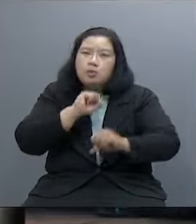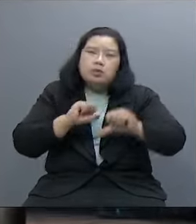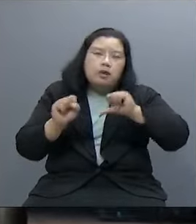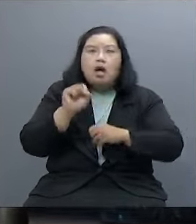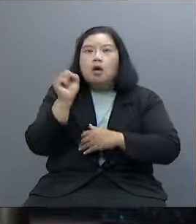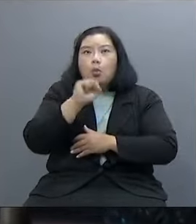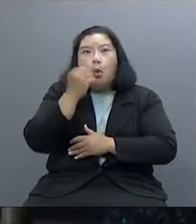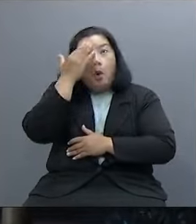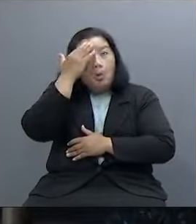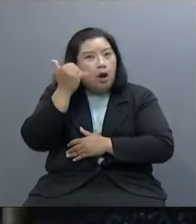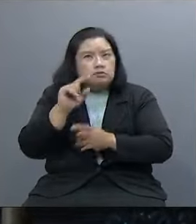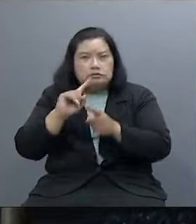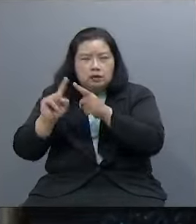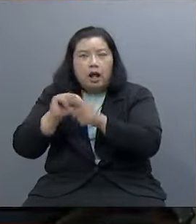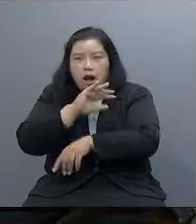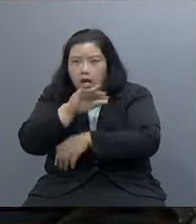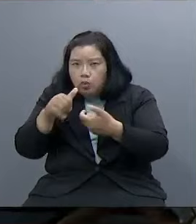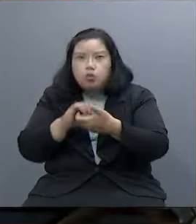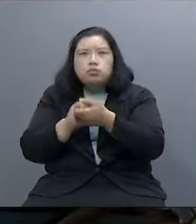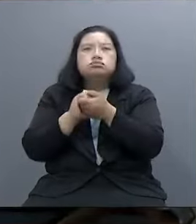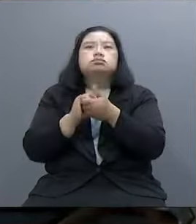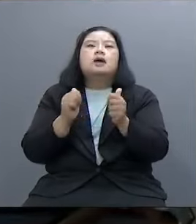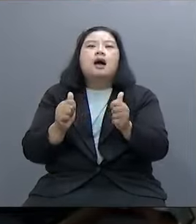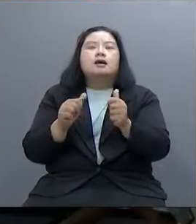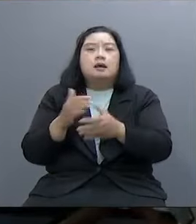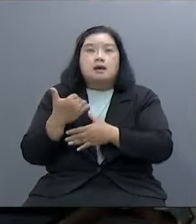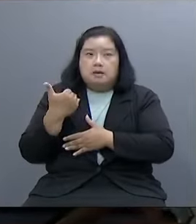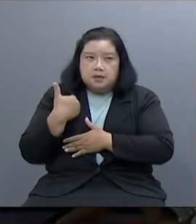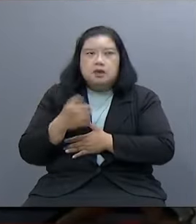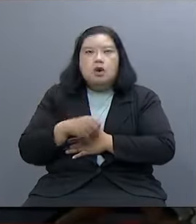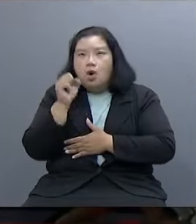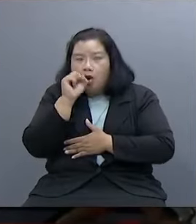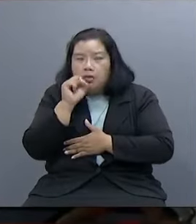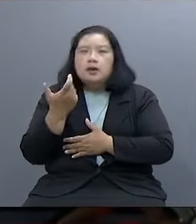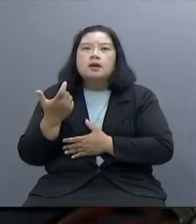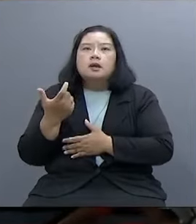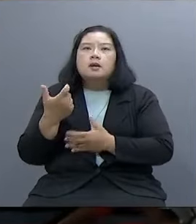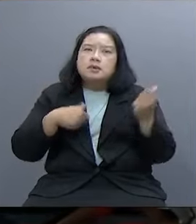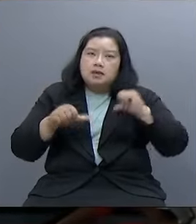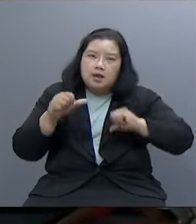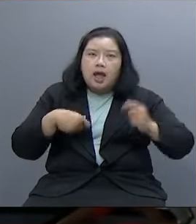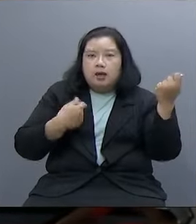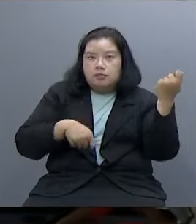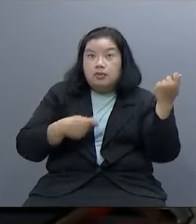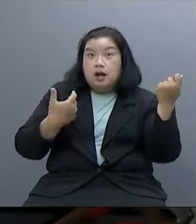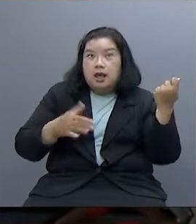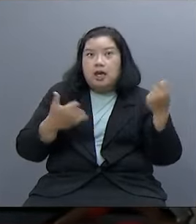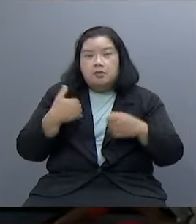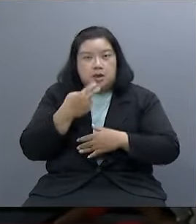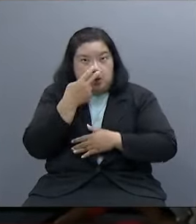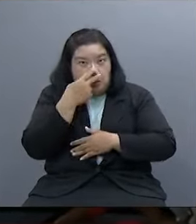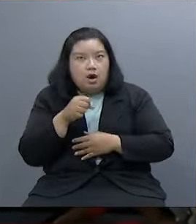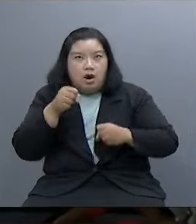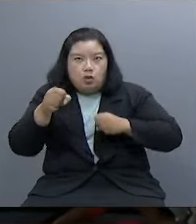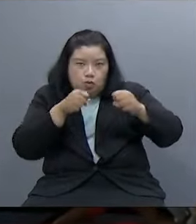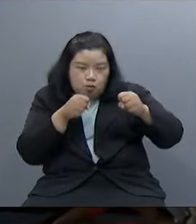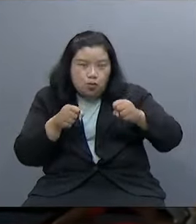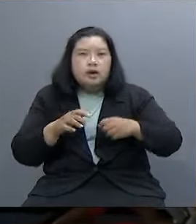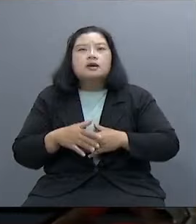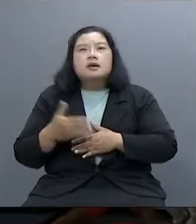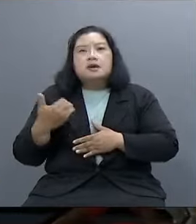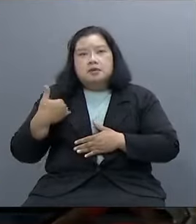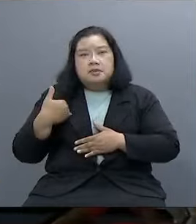ข้ากันได้อย่างลงตัวนอกจากแสดงดนตรีแล้วนี่ค่ะโชว์แต่ละโชว์ในพิเศษทั้งนั้นชกมวยโนราเกรียงเดช